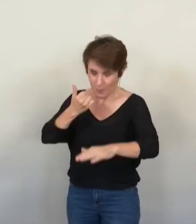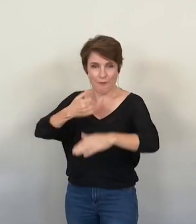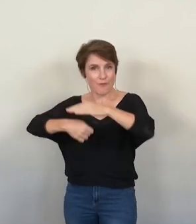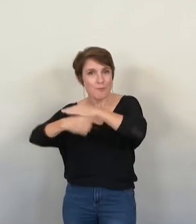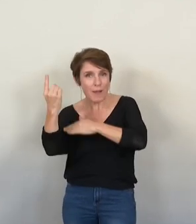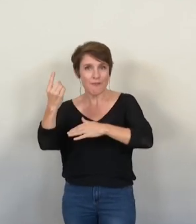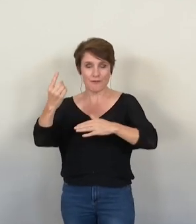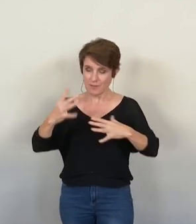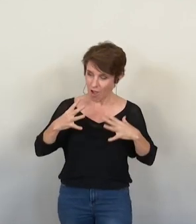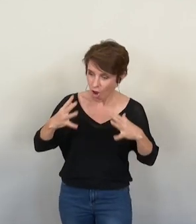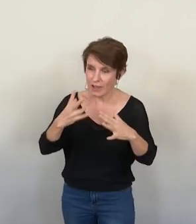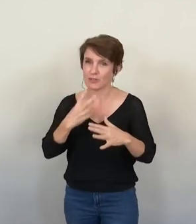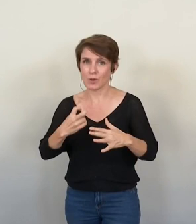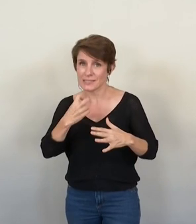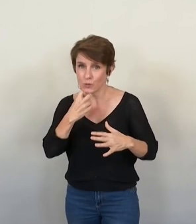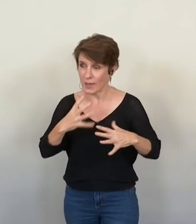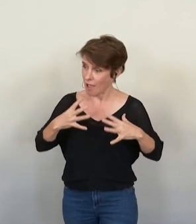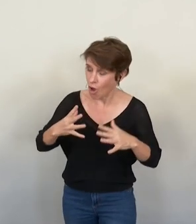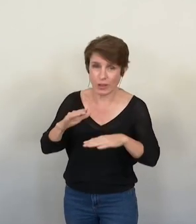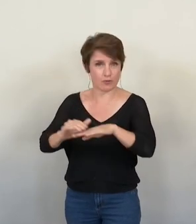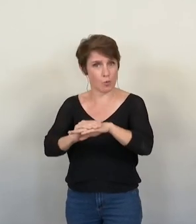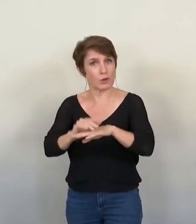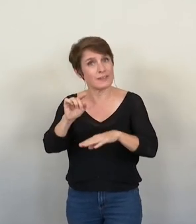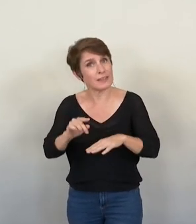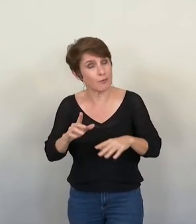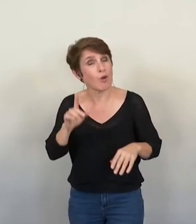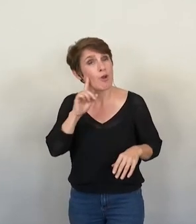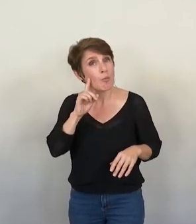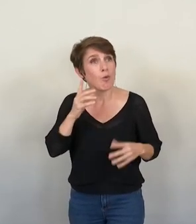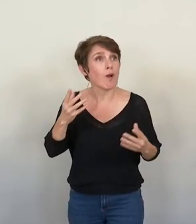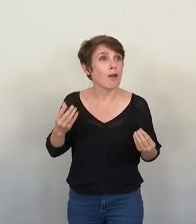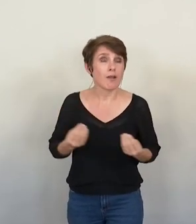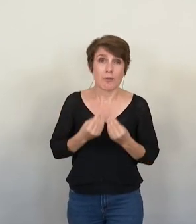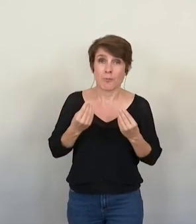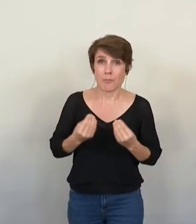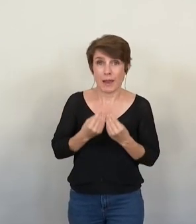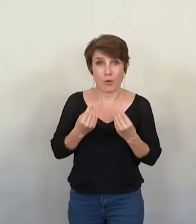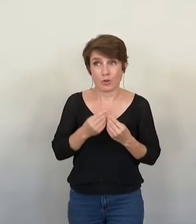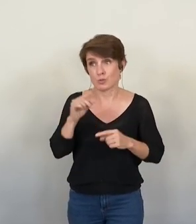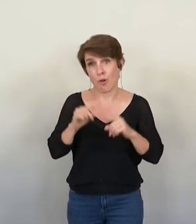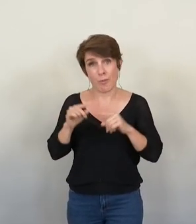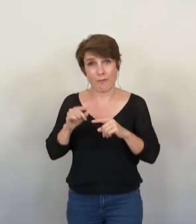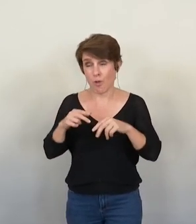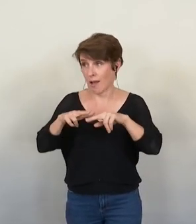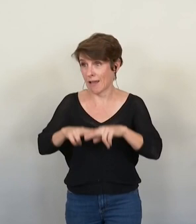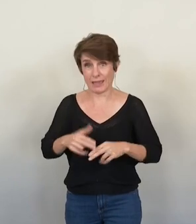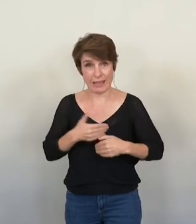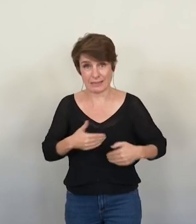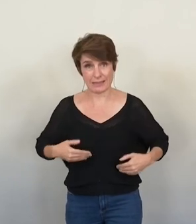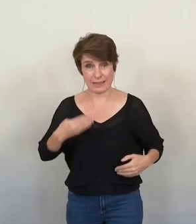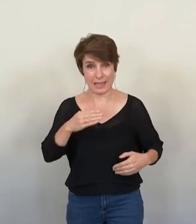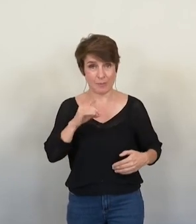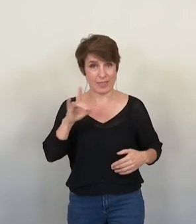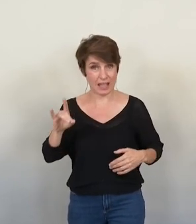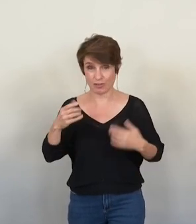d'engagement citoyen d'engagement politique parce que parfois malheureusement il reste que des MDH sur des territoires où les associations